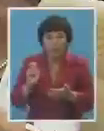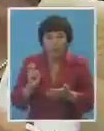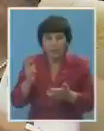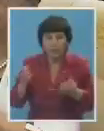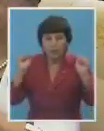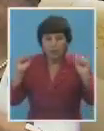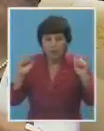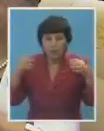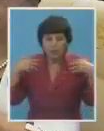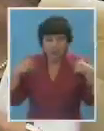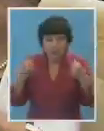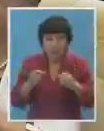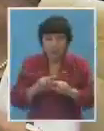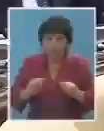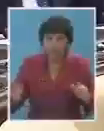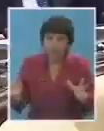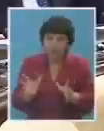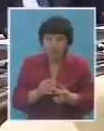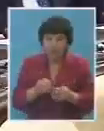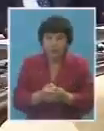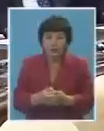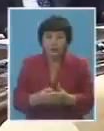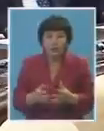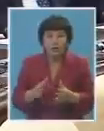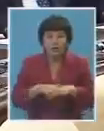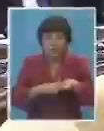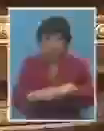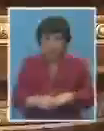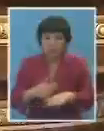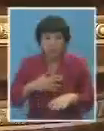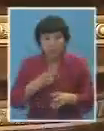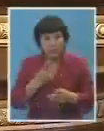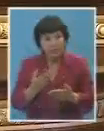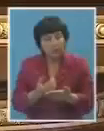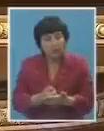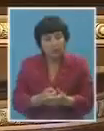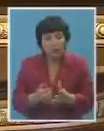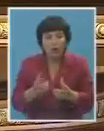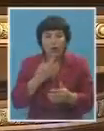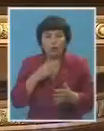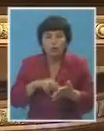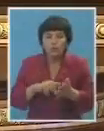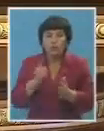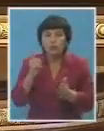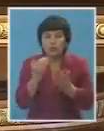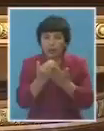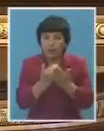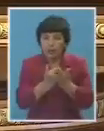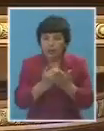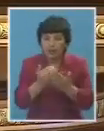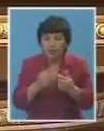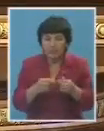тағы да басқа салаларды қамтыды. Кедендік кодекс, венчурлық инвестициялар бағыттарына ерекше назар аударылды. Ұлт жоспары 100 нақты қадам бағдарламасы